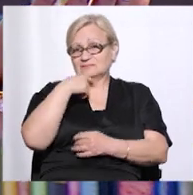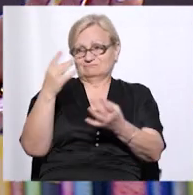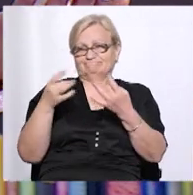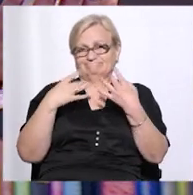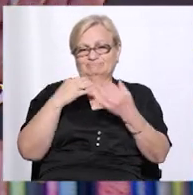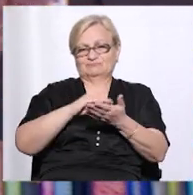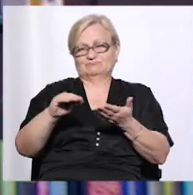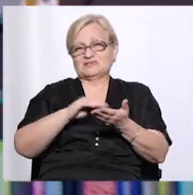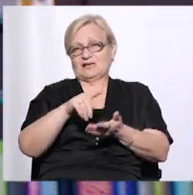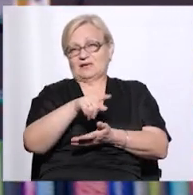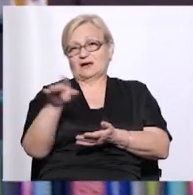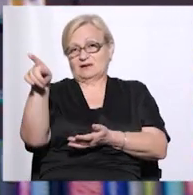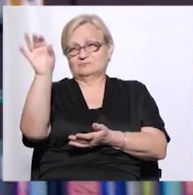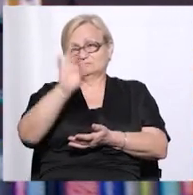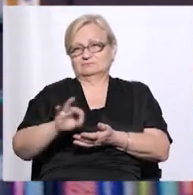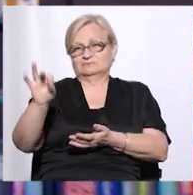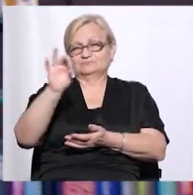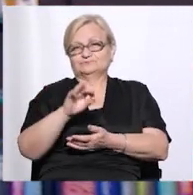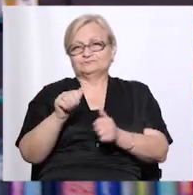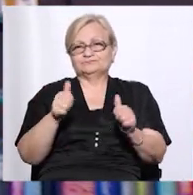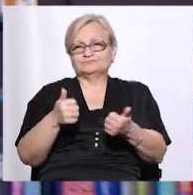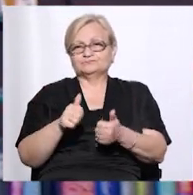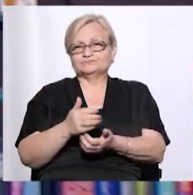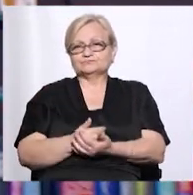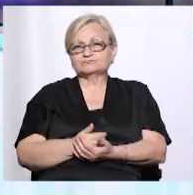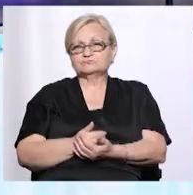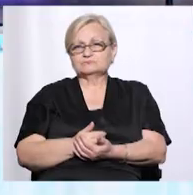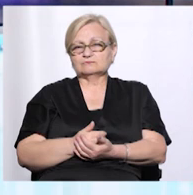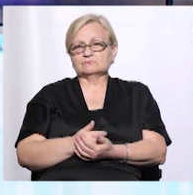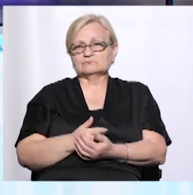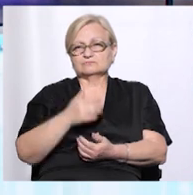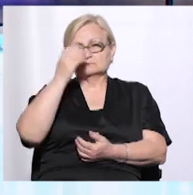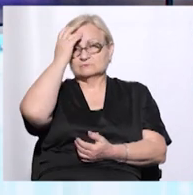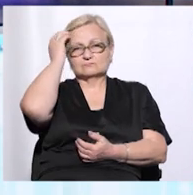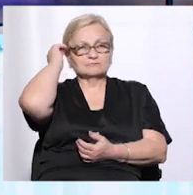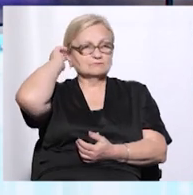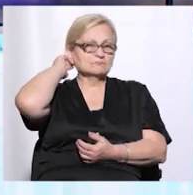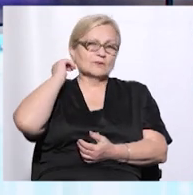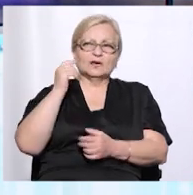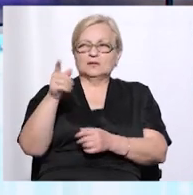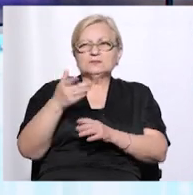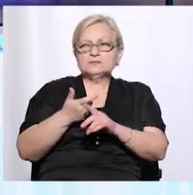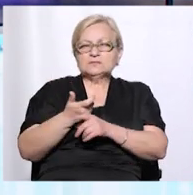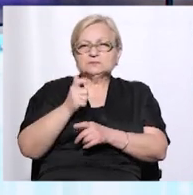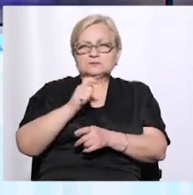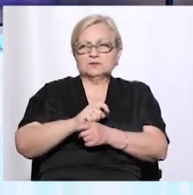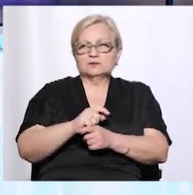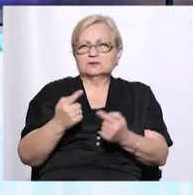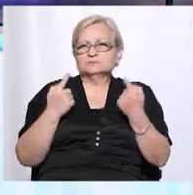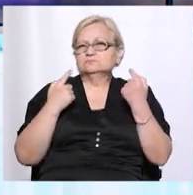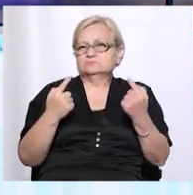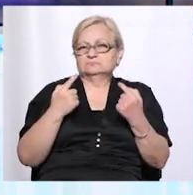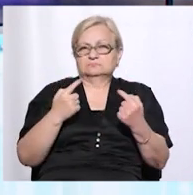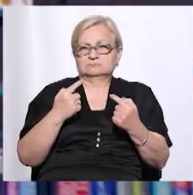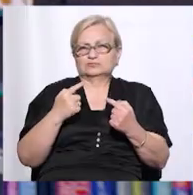დასაწყისშივე ვეცნობით ჩვენ გიორგის, როგორი აი ფუნდამენტური პიროვნებაა გიორგი მეფე.